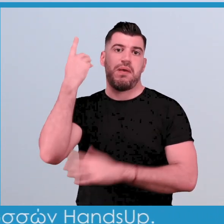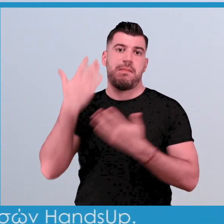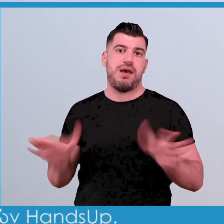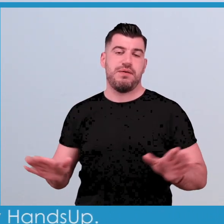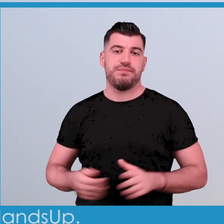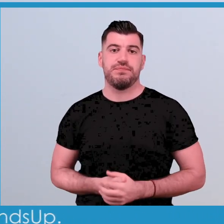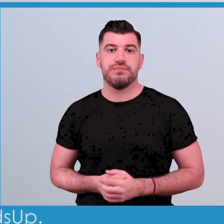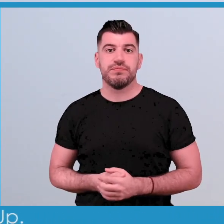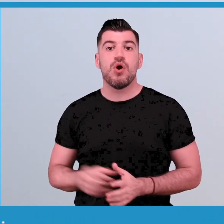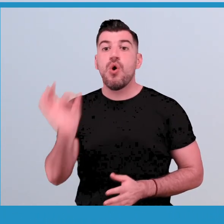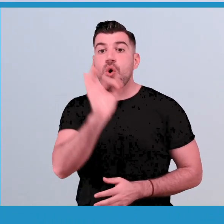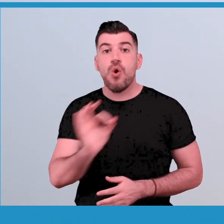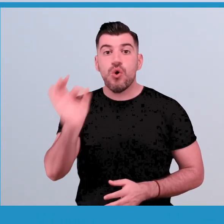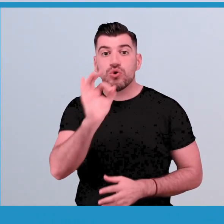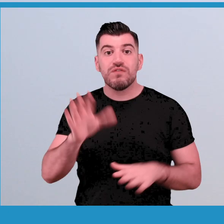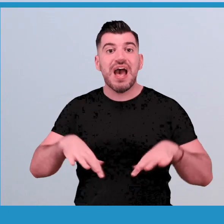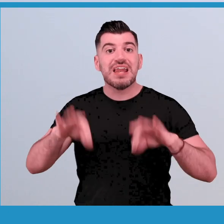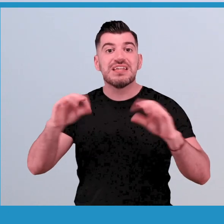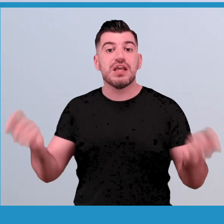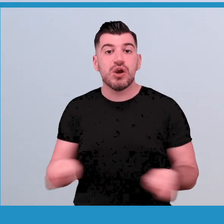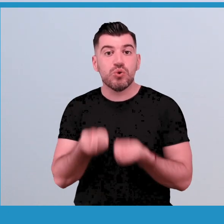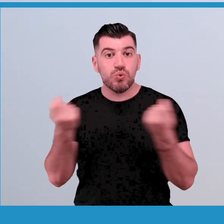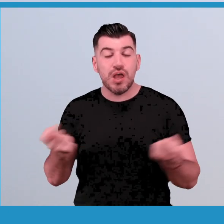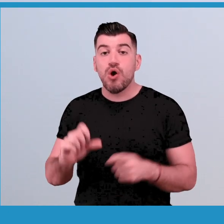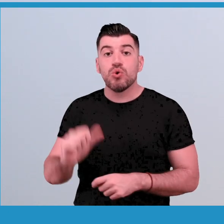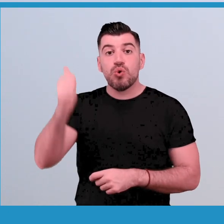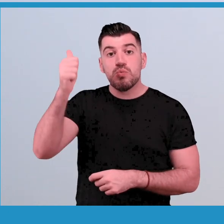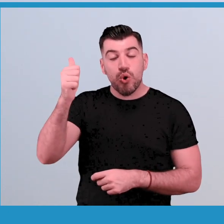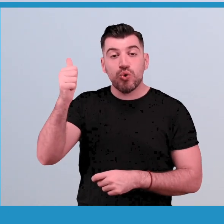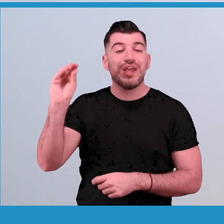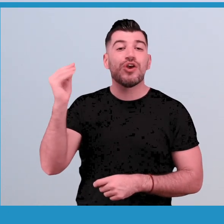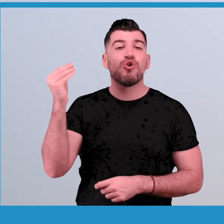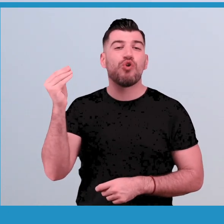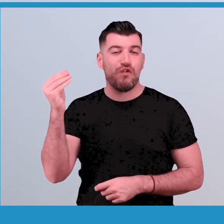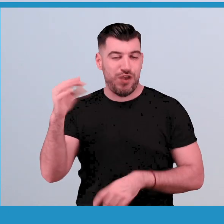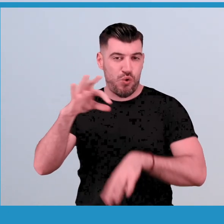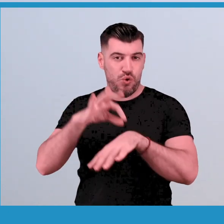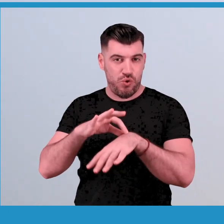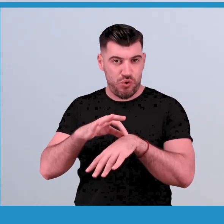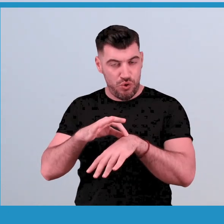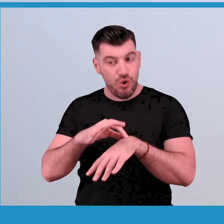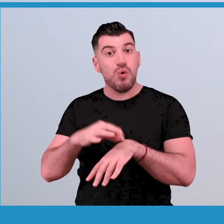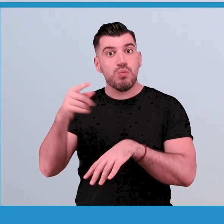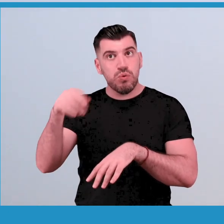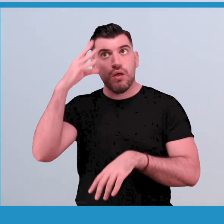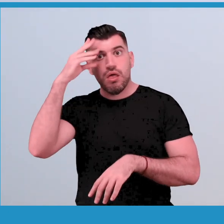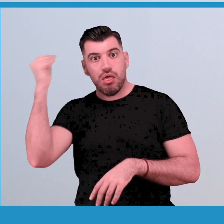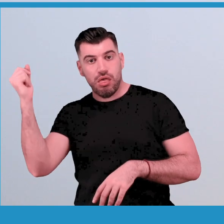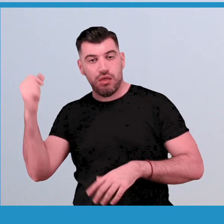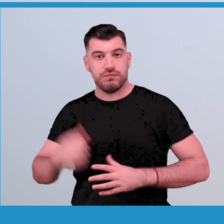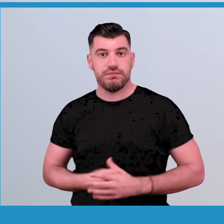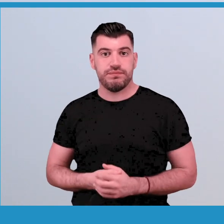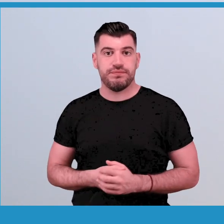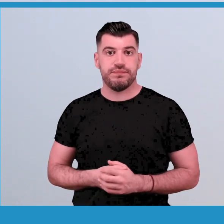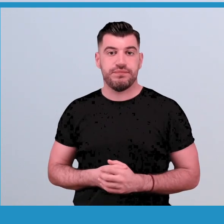Οκτώβρη ξεκινά τη λειτουργία του στη Θεσσαλονίκη το πρώτο οικοτροφείο ασθενών που βρίσκονται στο τελικό στάδιο άδειας. Τέλος,